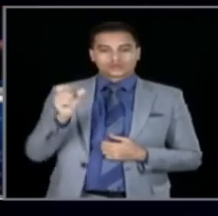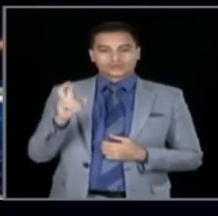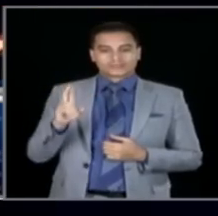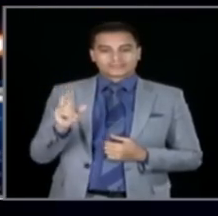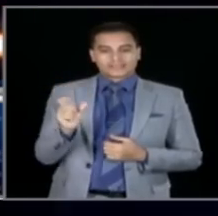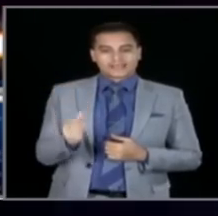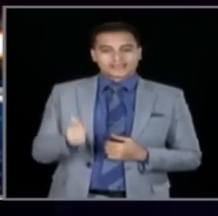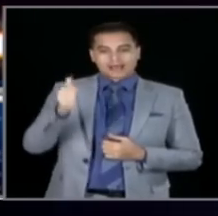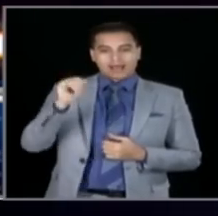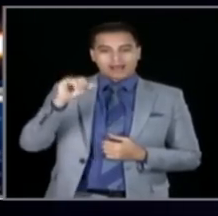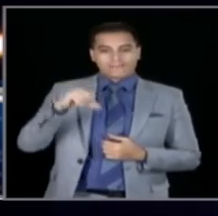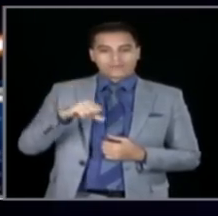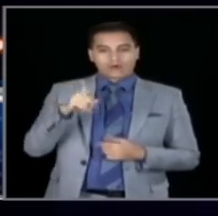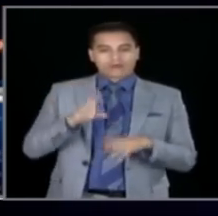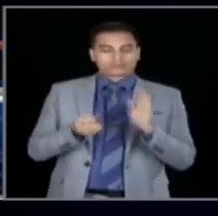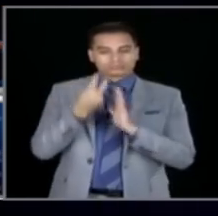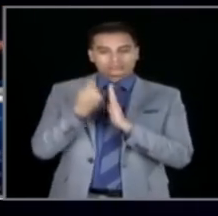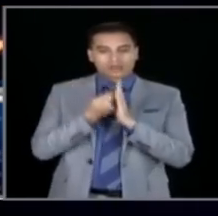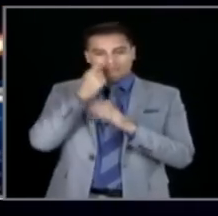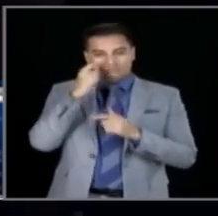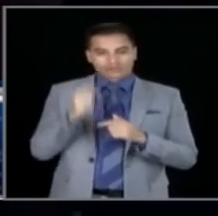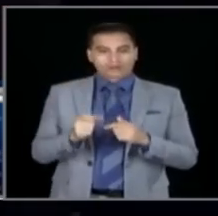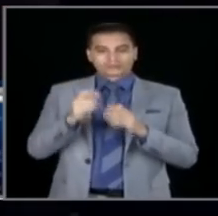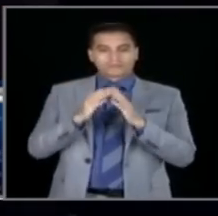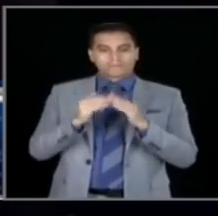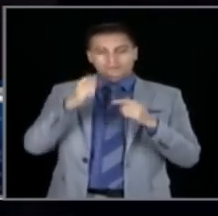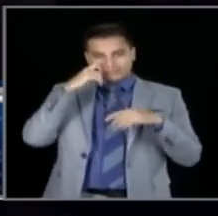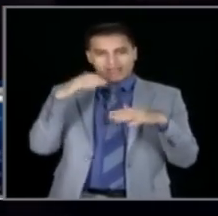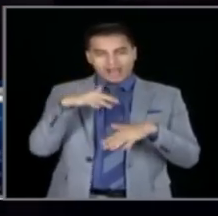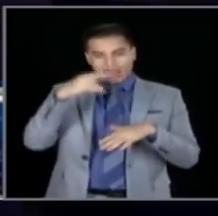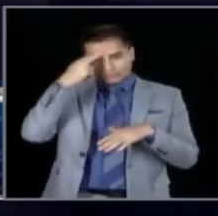غوانتانامو هي رواية الأديب مصري معاصر، فمن هو؟